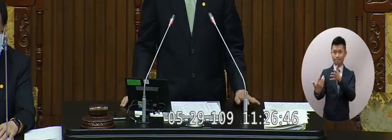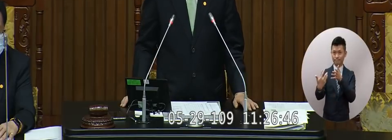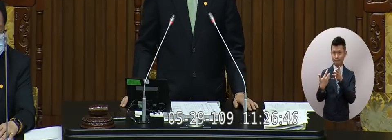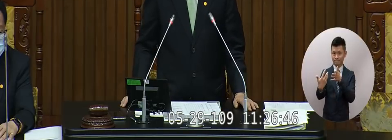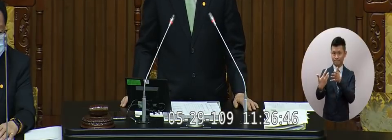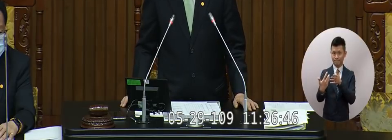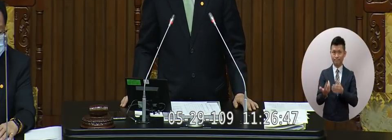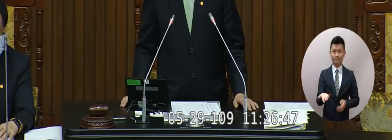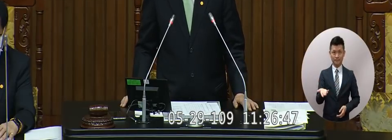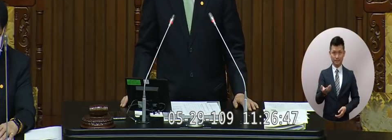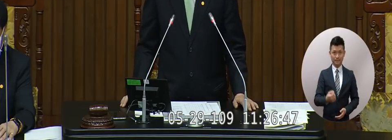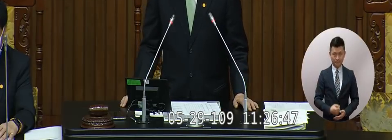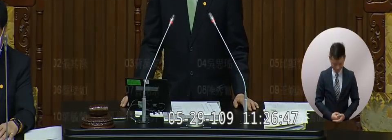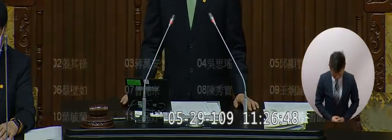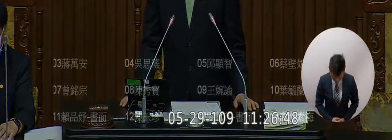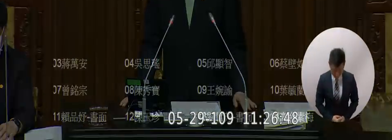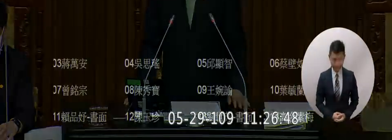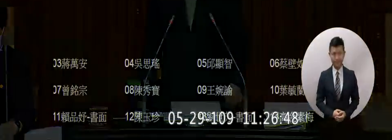询。